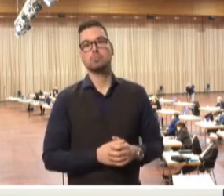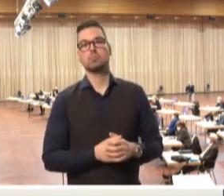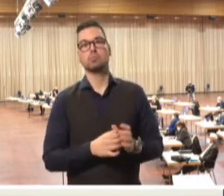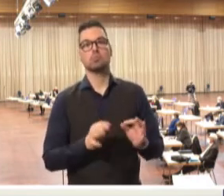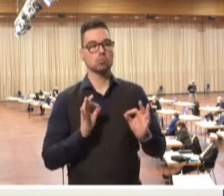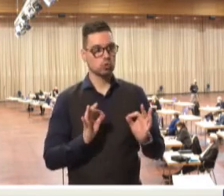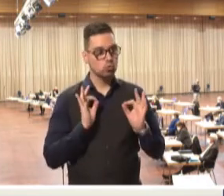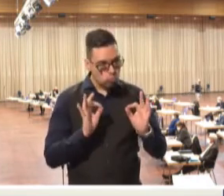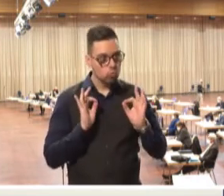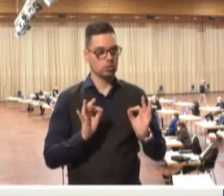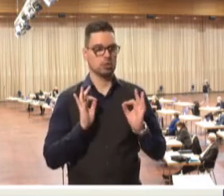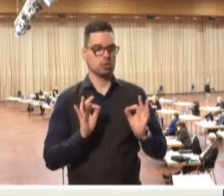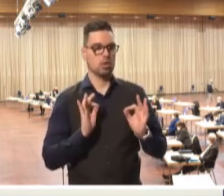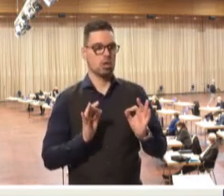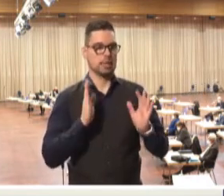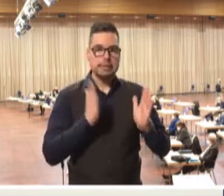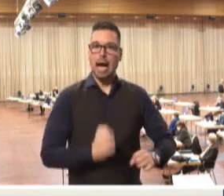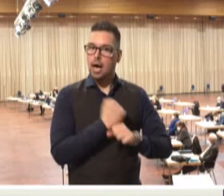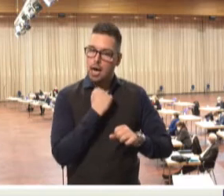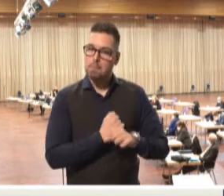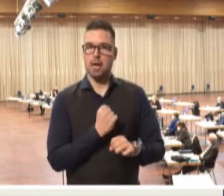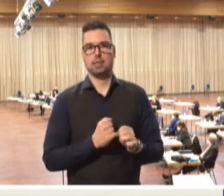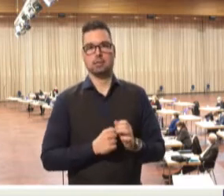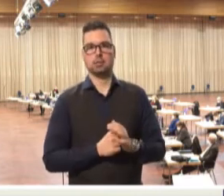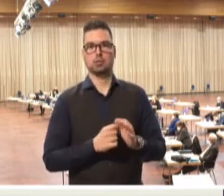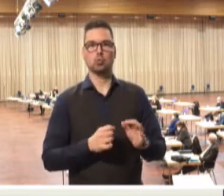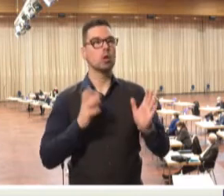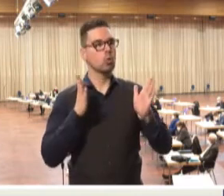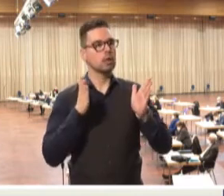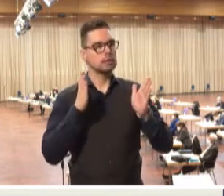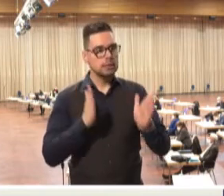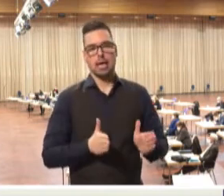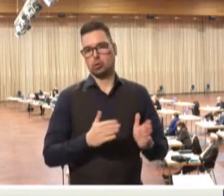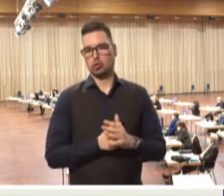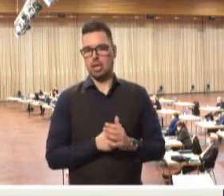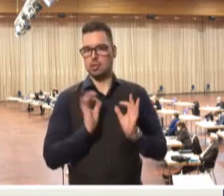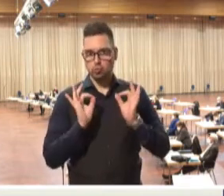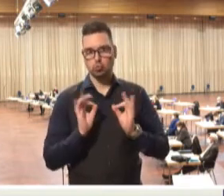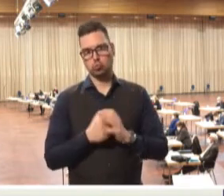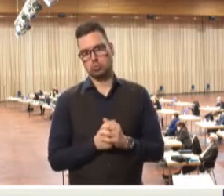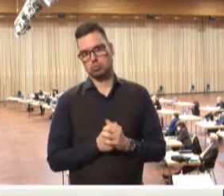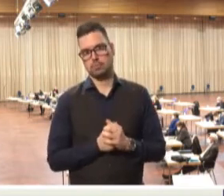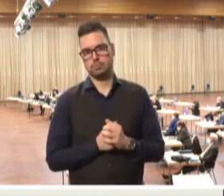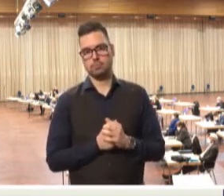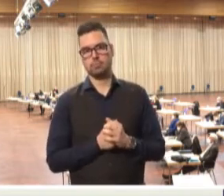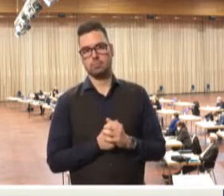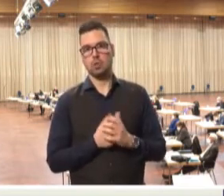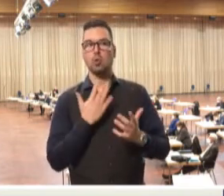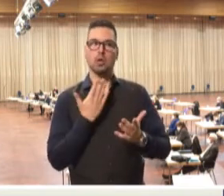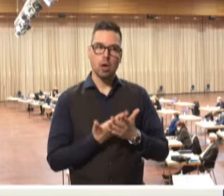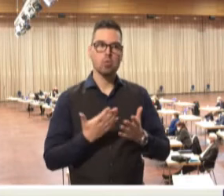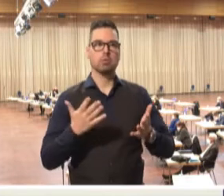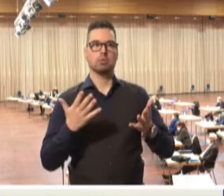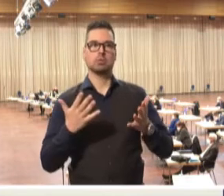eine gute Sacharbeit, auch durch Sachlichkeit geprägt. Und das hat auch die